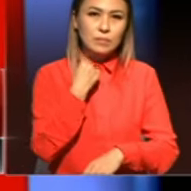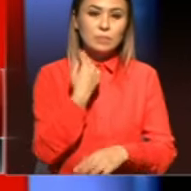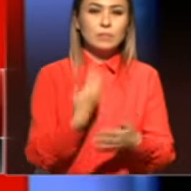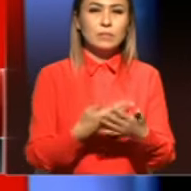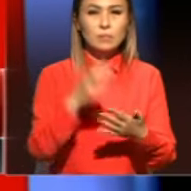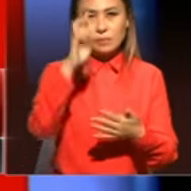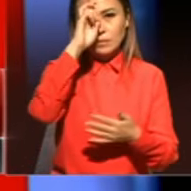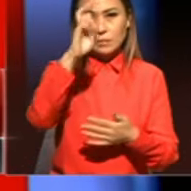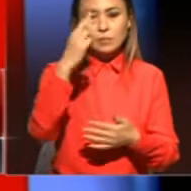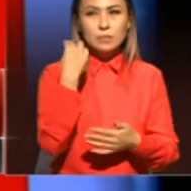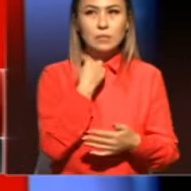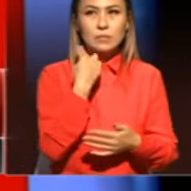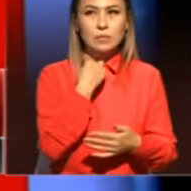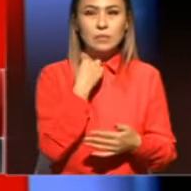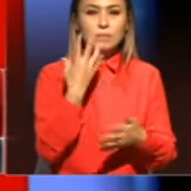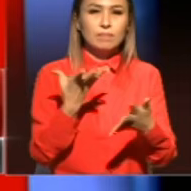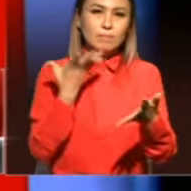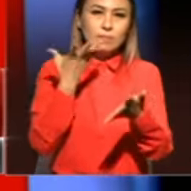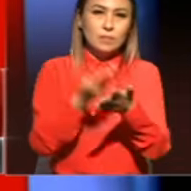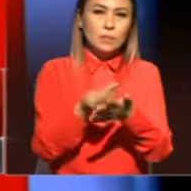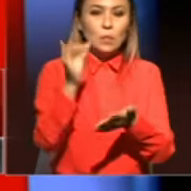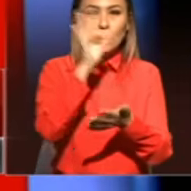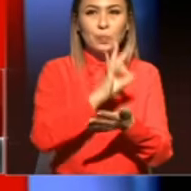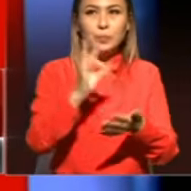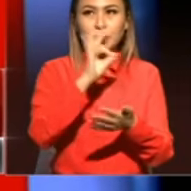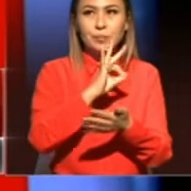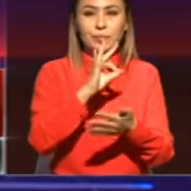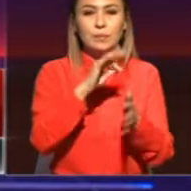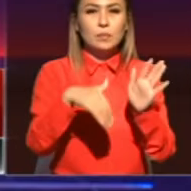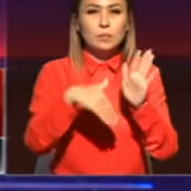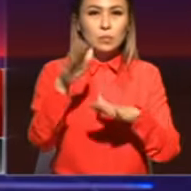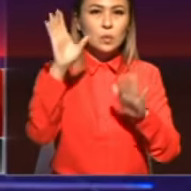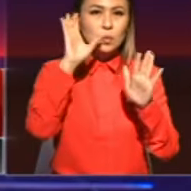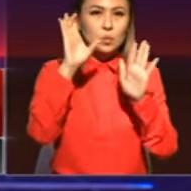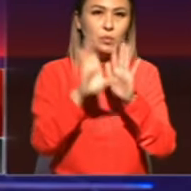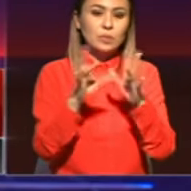үкіметтің қарыздарды өтеу қызметі жөнінде тыңдау өткізу керек.